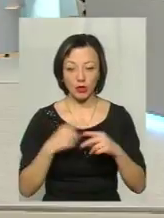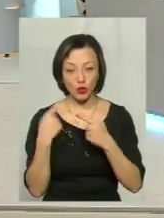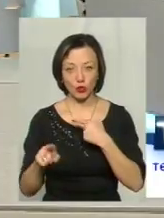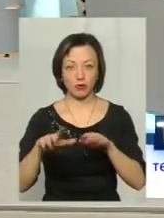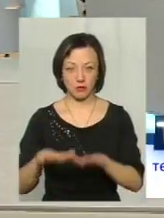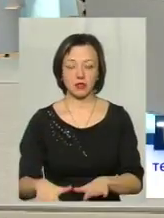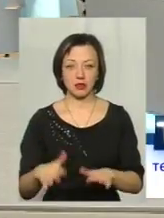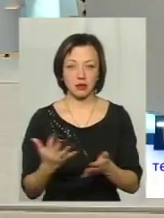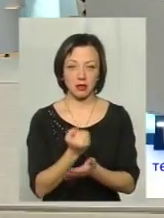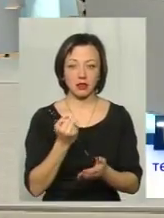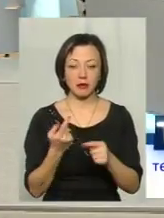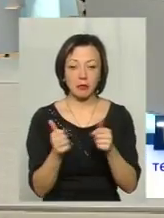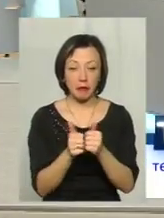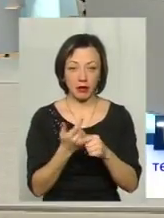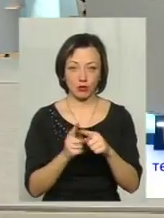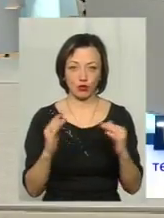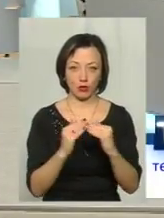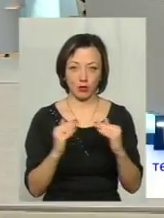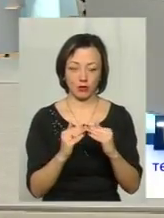альтернативу повинна біля цього будинка